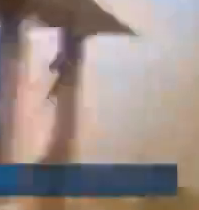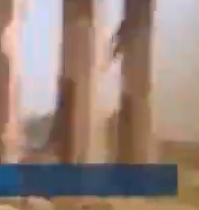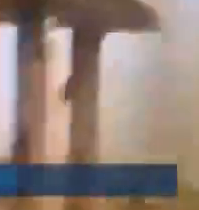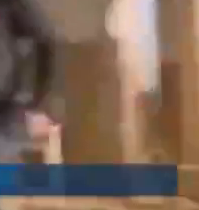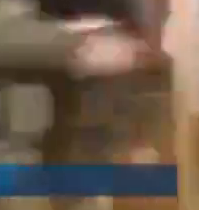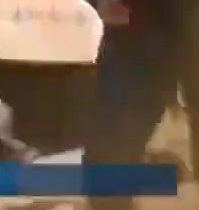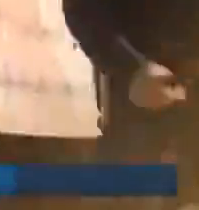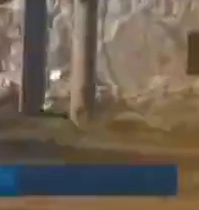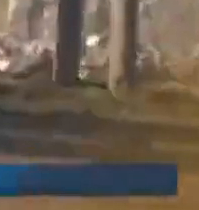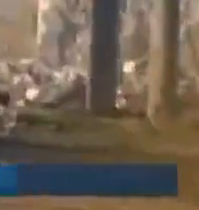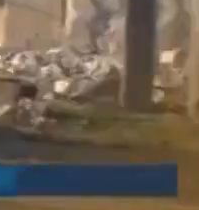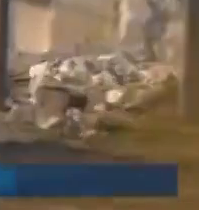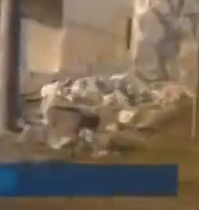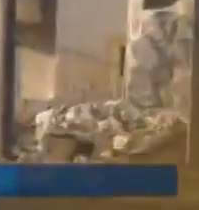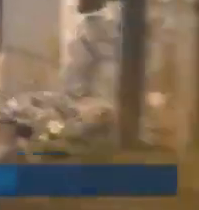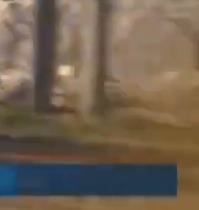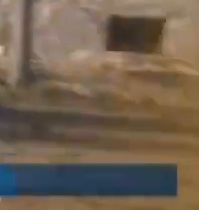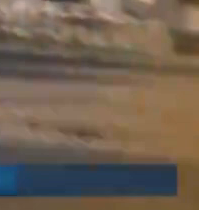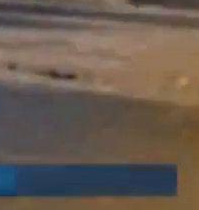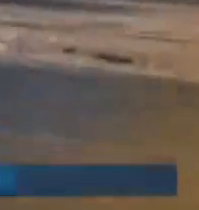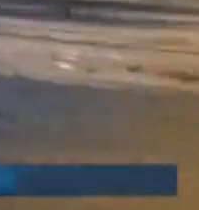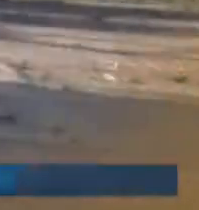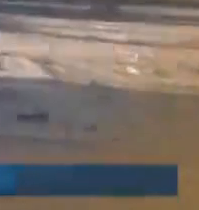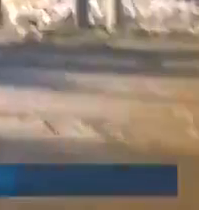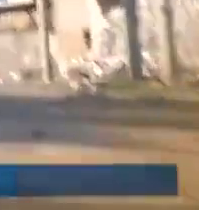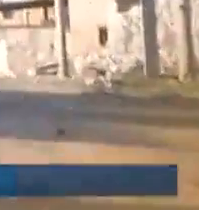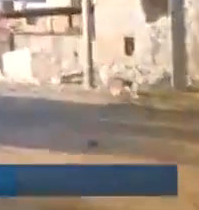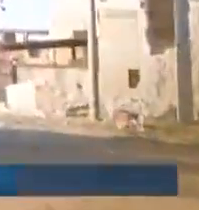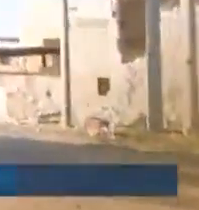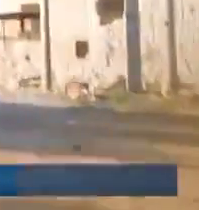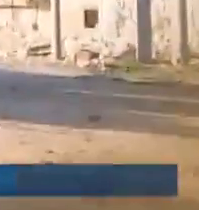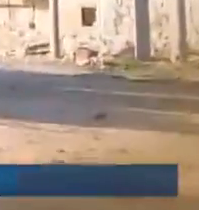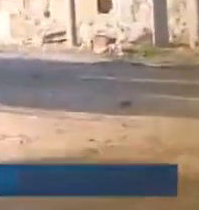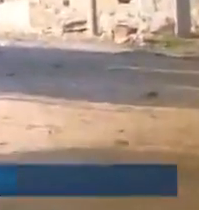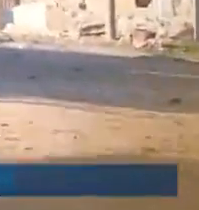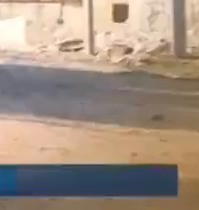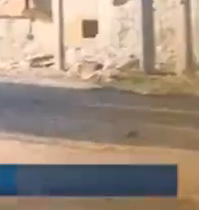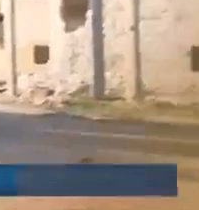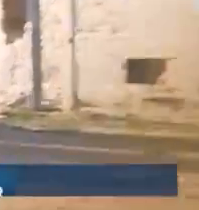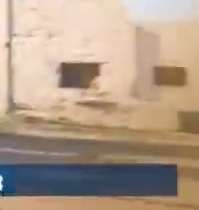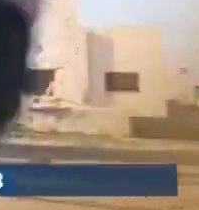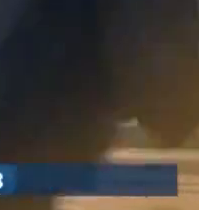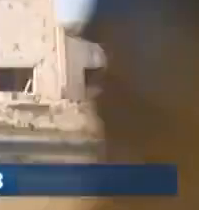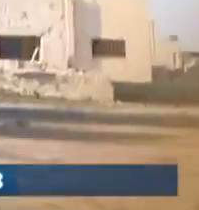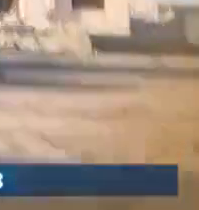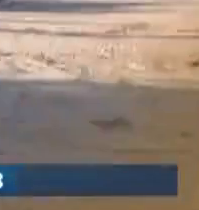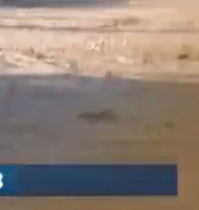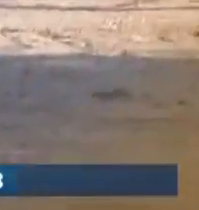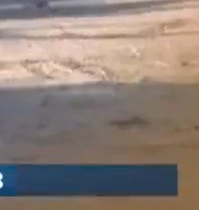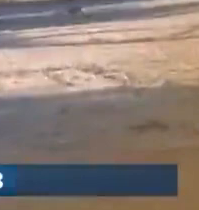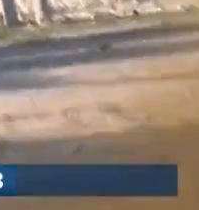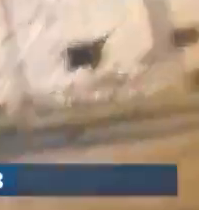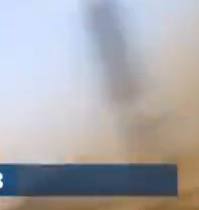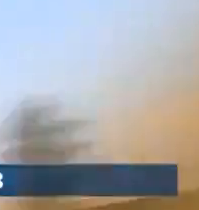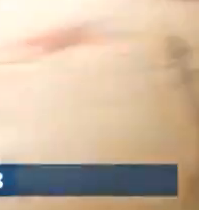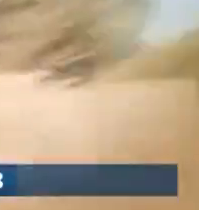mı? Az önce işte görüyorsunuz yaklaşık 400 metre ötemize Eylül uçakları bomba